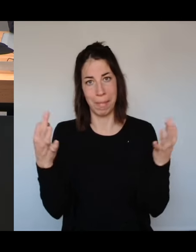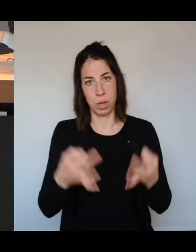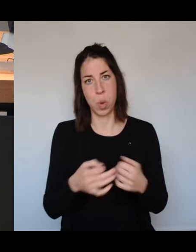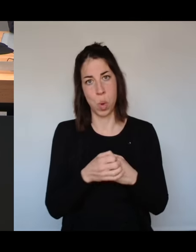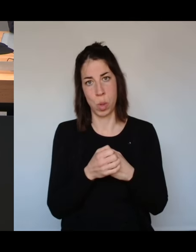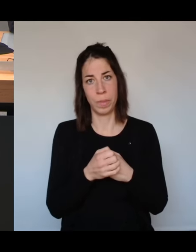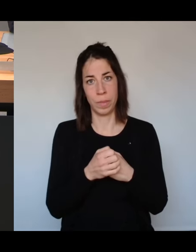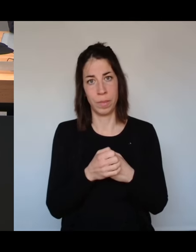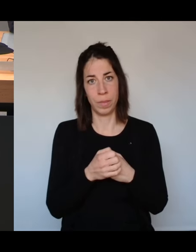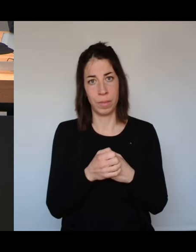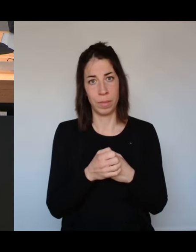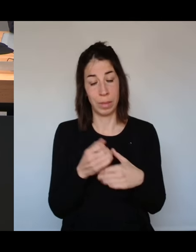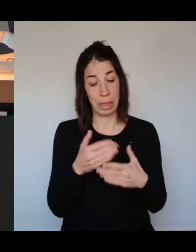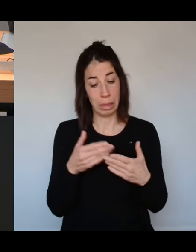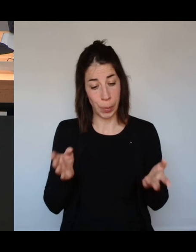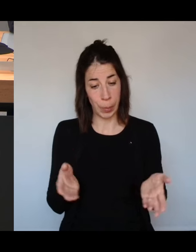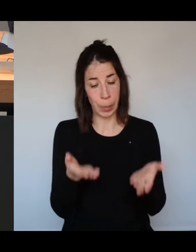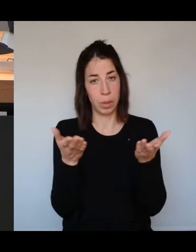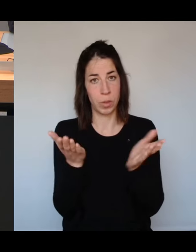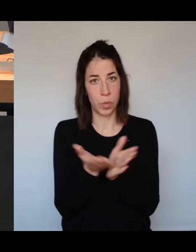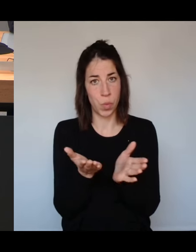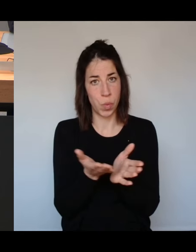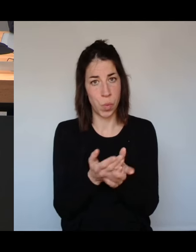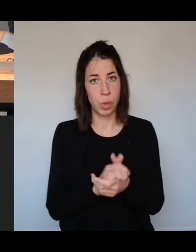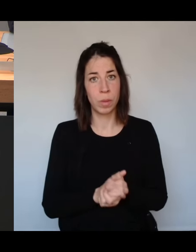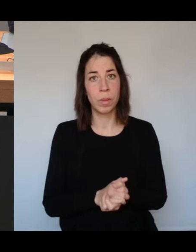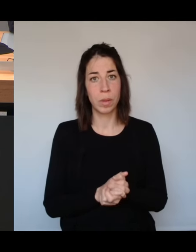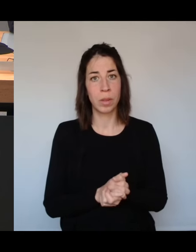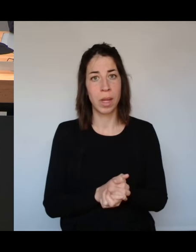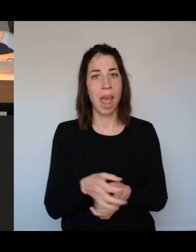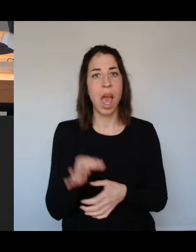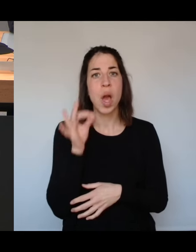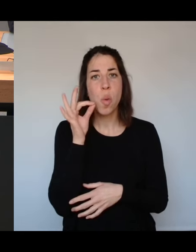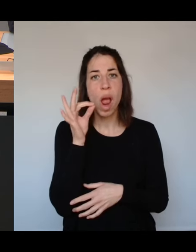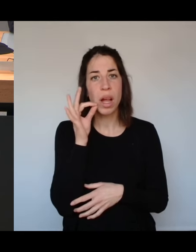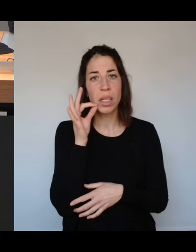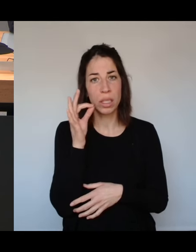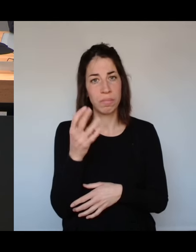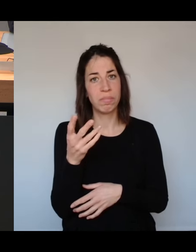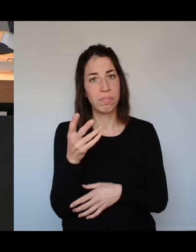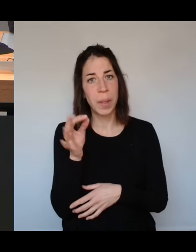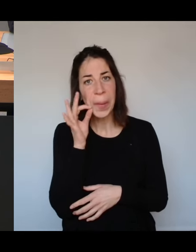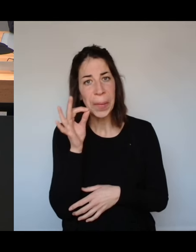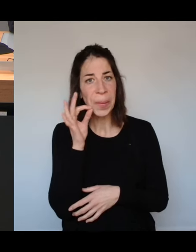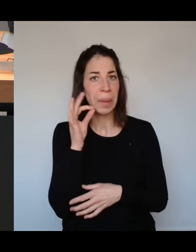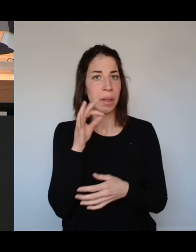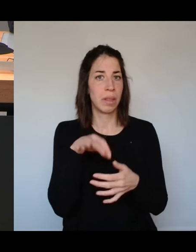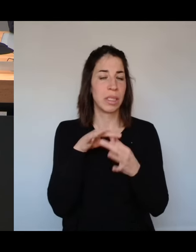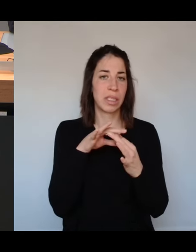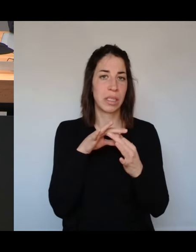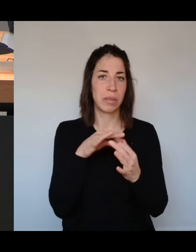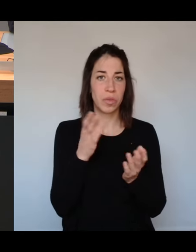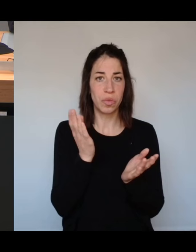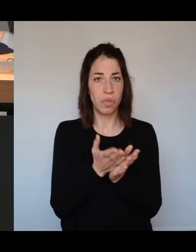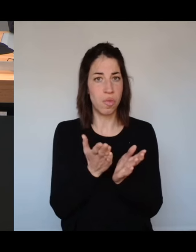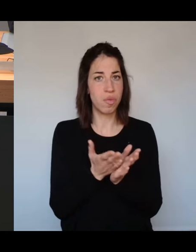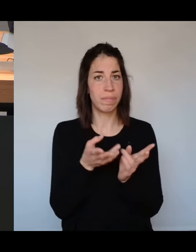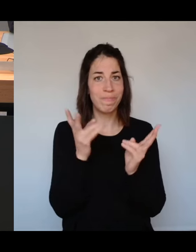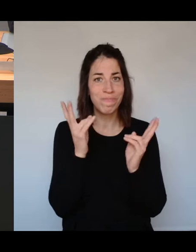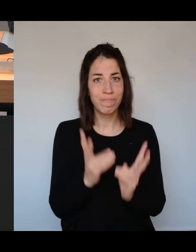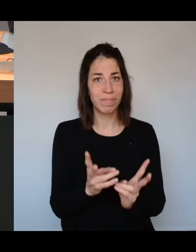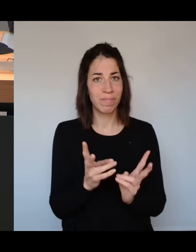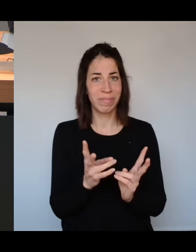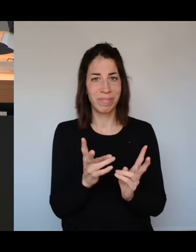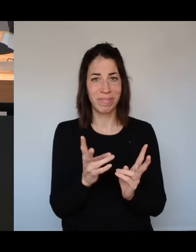zunehmenden Crack-Konsum selber noch nicht alle Ansätze gefunden haben, um dagegen wirklich effizient vorzugehen. Wir müssen